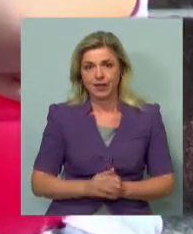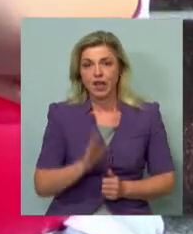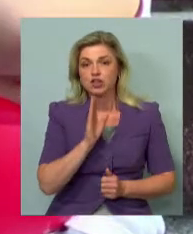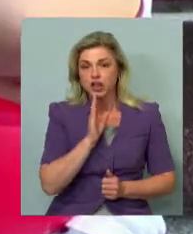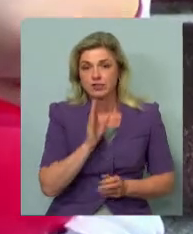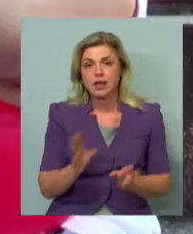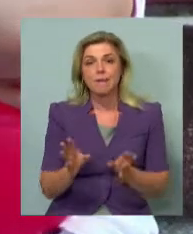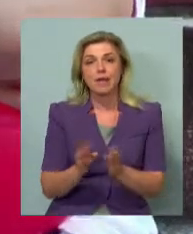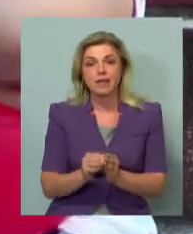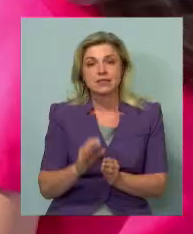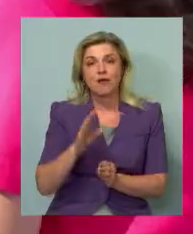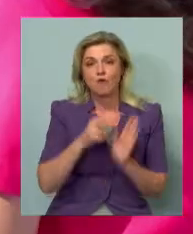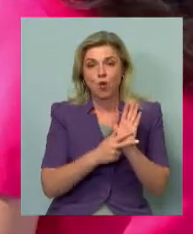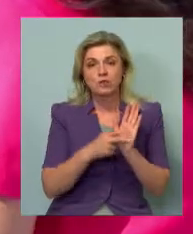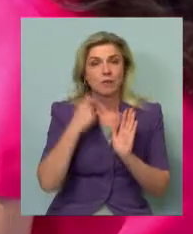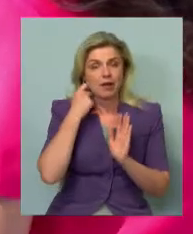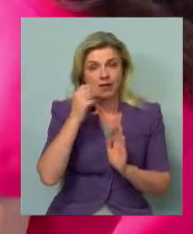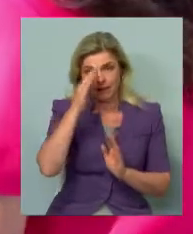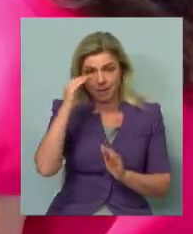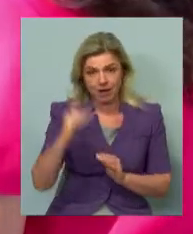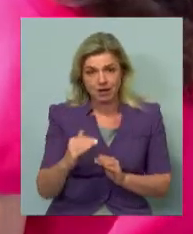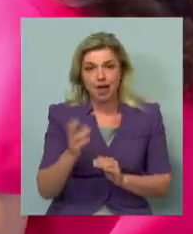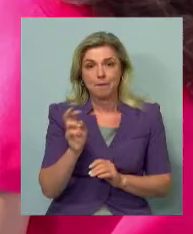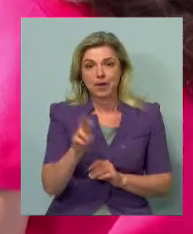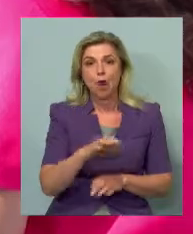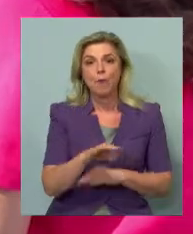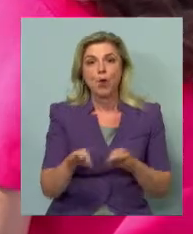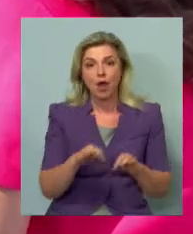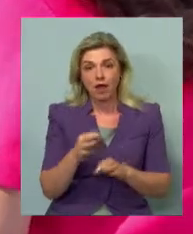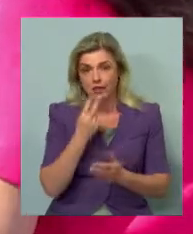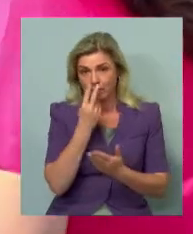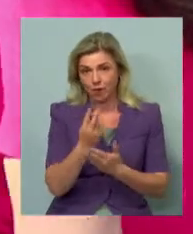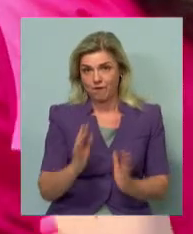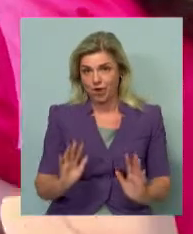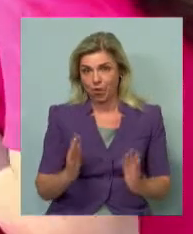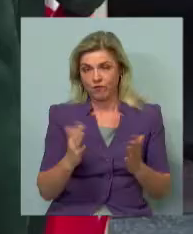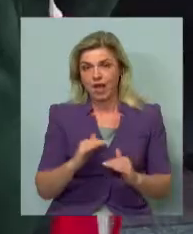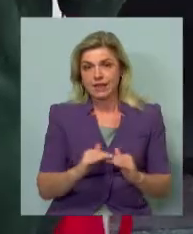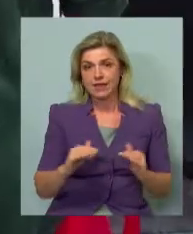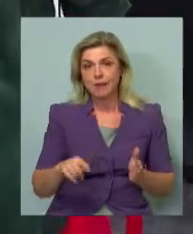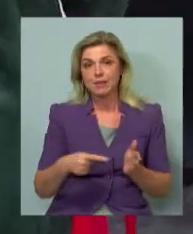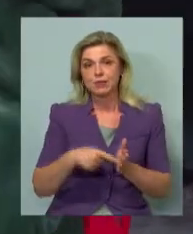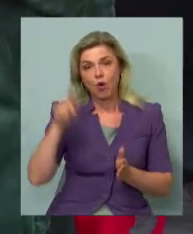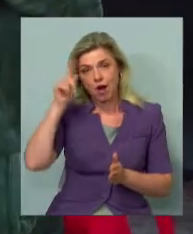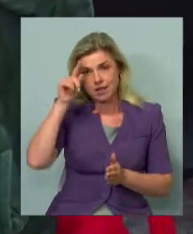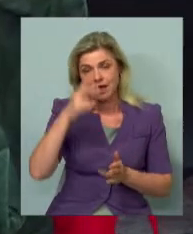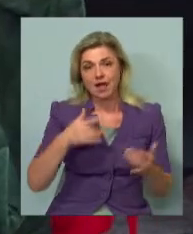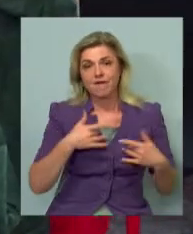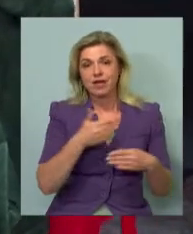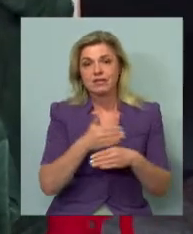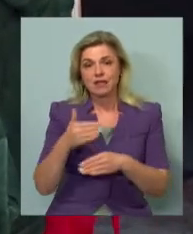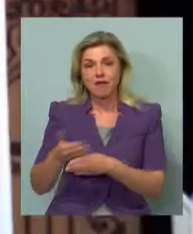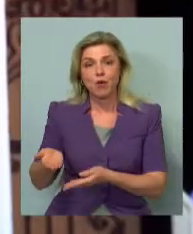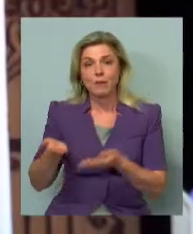з 8-річним Глібом потрапили на проєкт «Ранкова книготерапія» випадково. В дитячому містечку «Казка» на виставу їх запросили